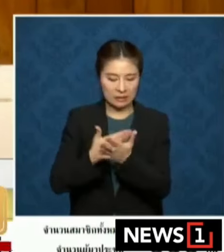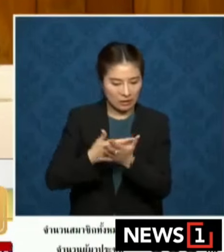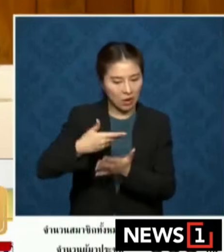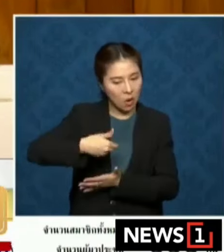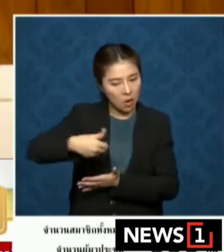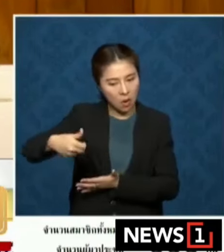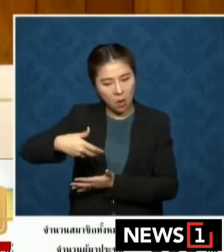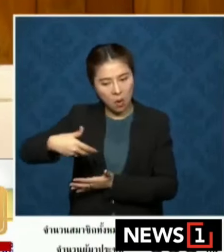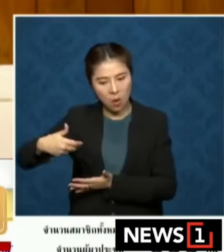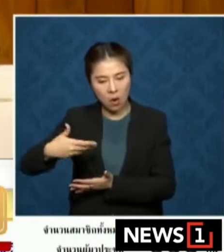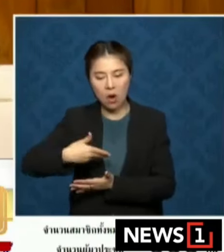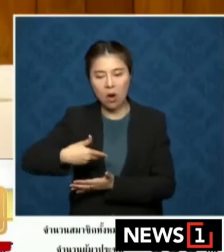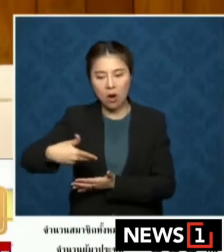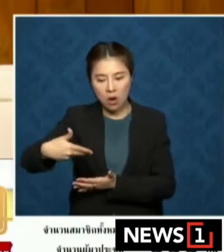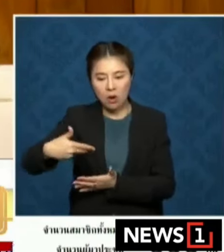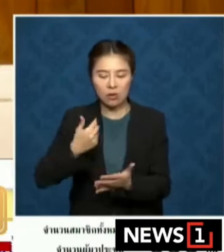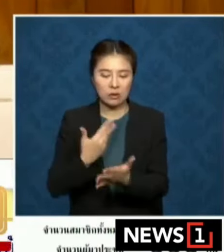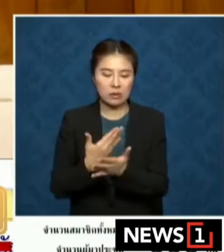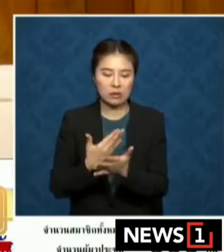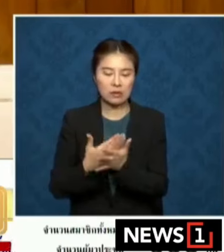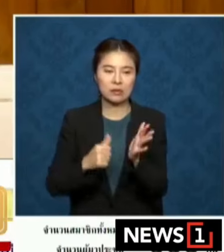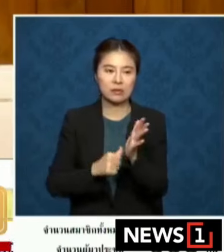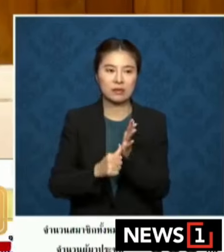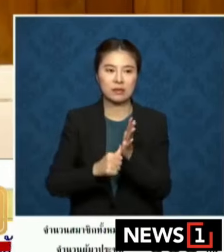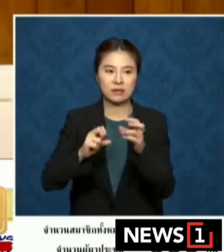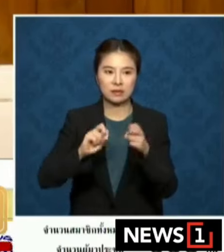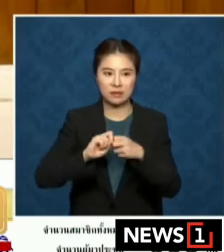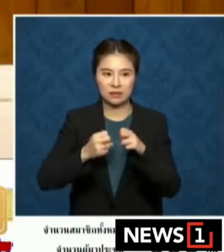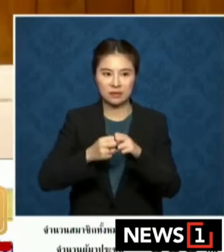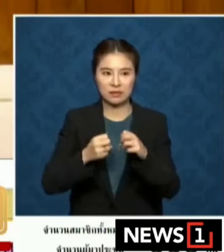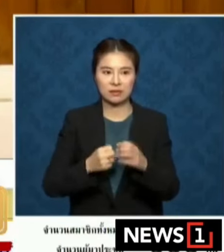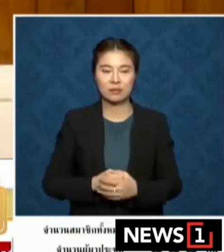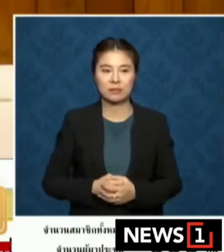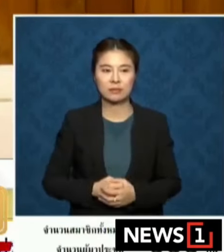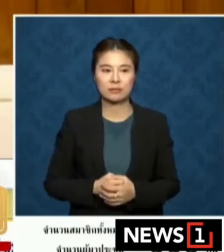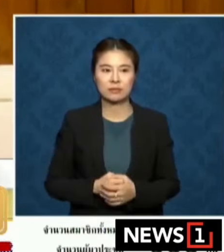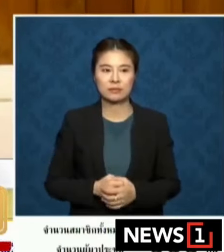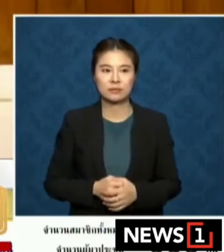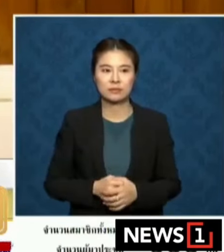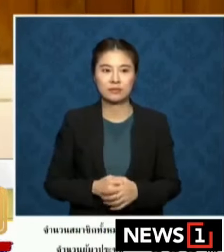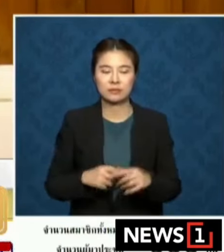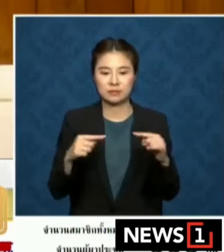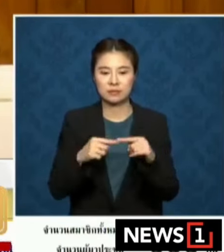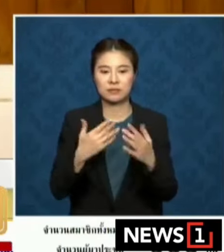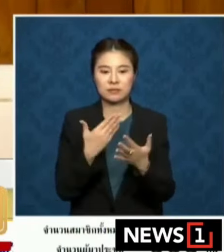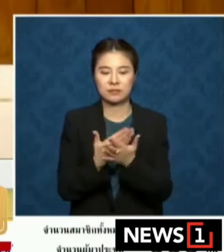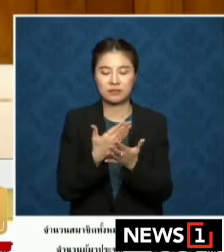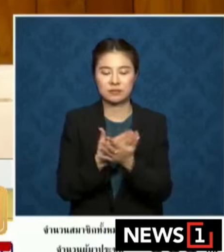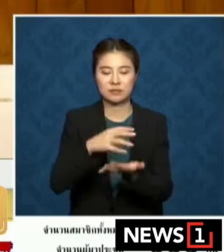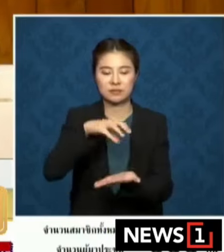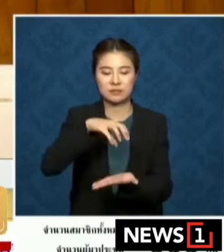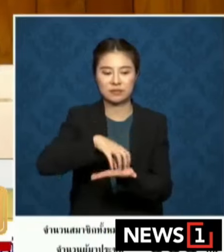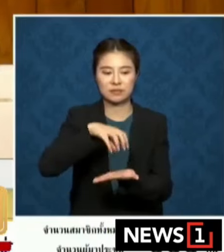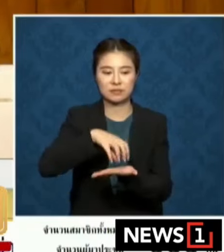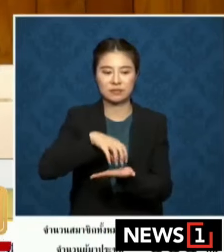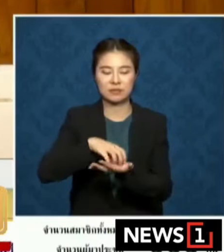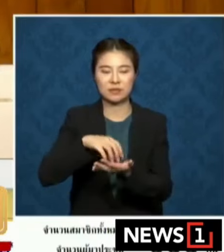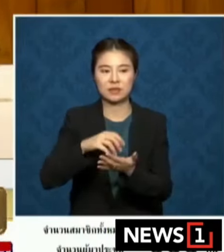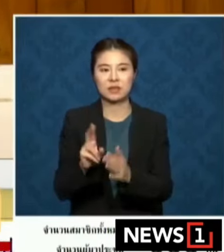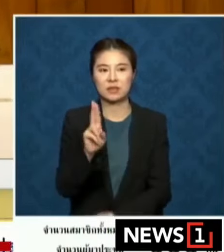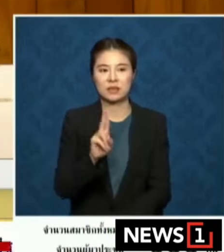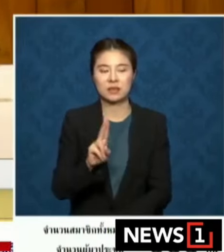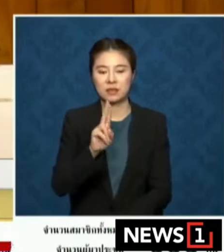กรณีที่มีการตั้งข้อสังเกตว่ามีการใช้งบกลางไม่ตรงกับวัตถุประสงค์จำนวน 8,000ล้านนั้นการจัดสรรงบเป็นการสำรองจ่าย